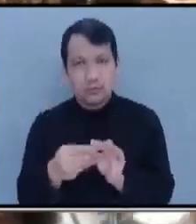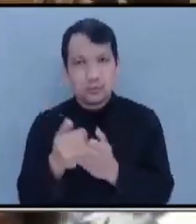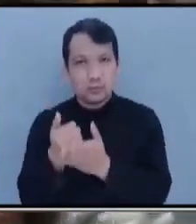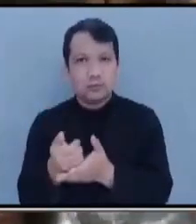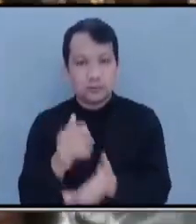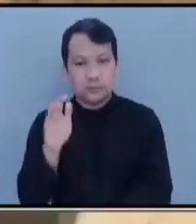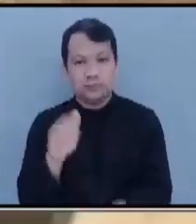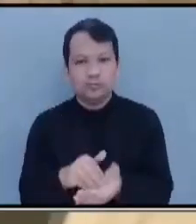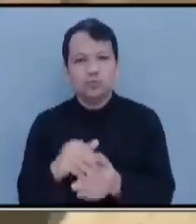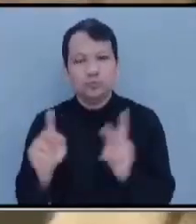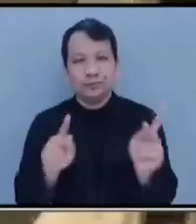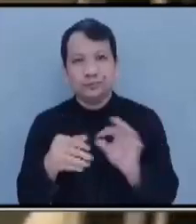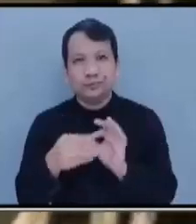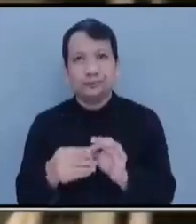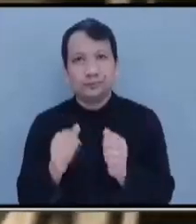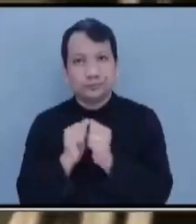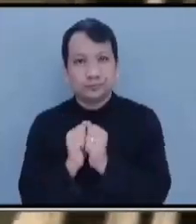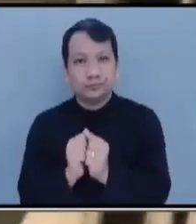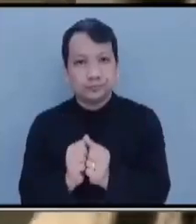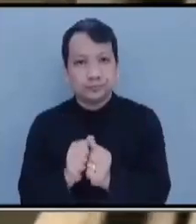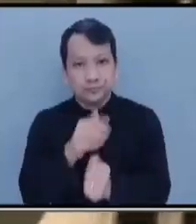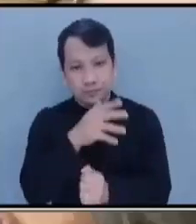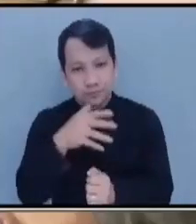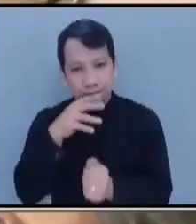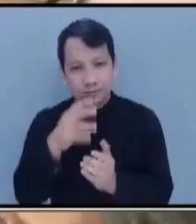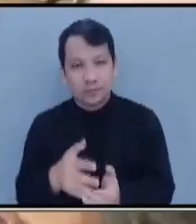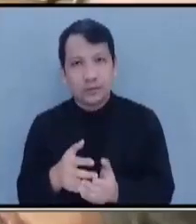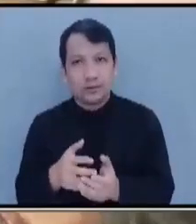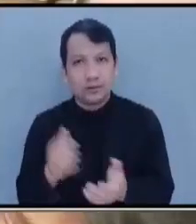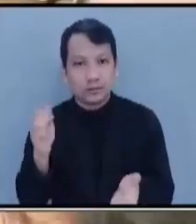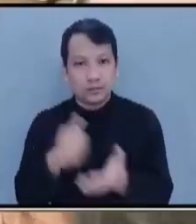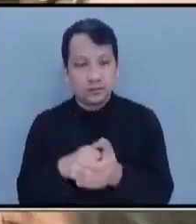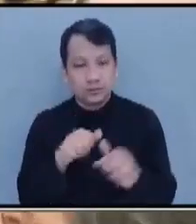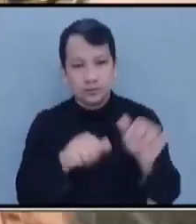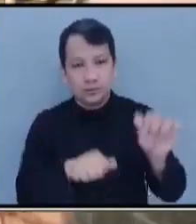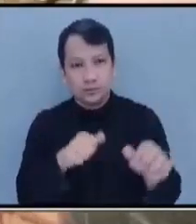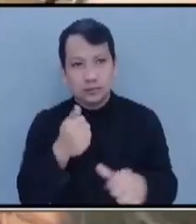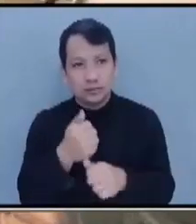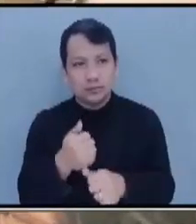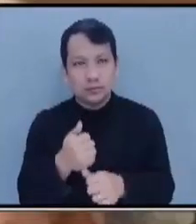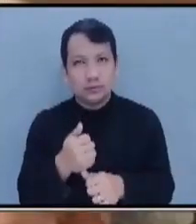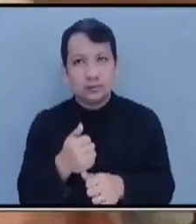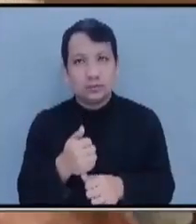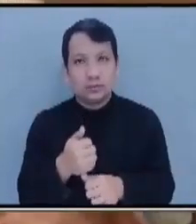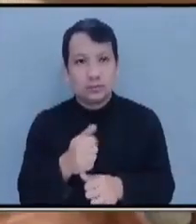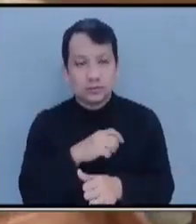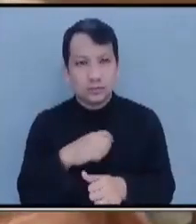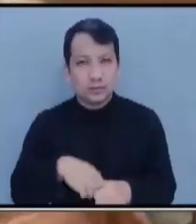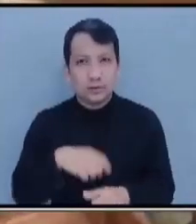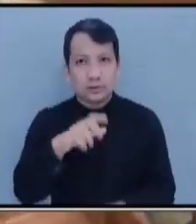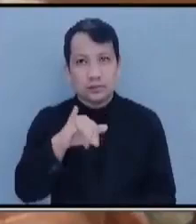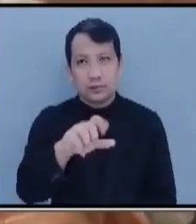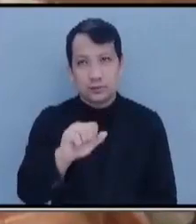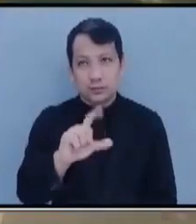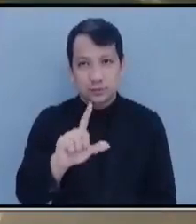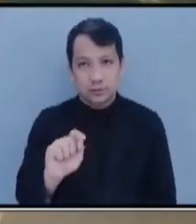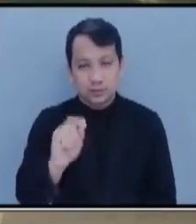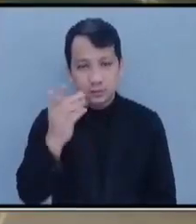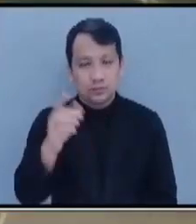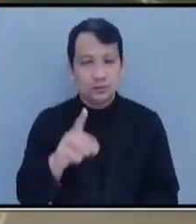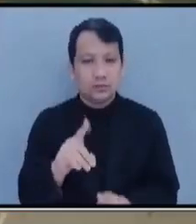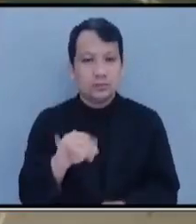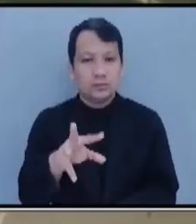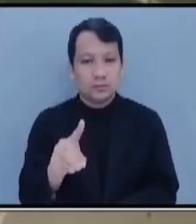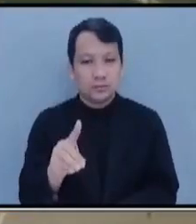residente kasama ang mga magsasaka. Ito ay sa ilalim ng Assistance to Individuals in Crisis Situation o AICS ng Department of Social Welfare and